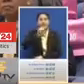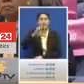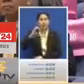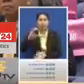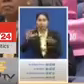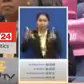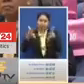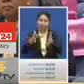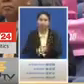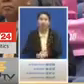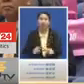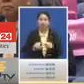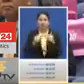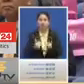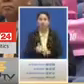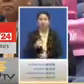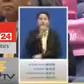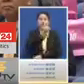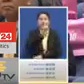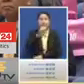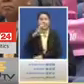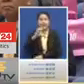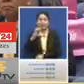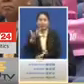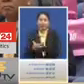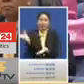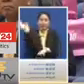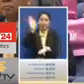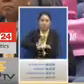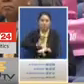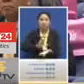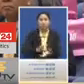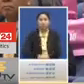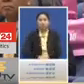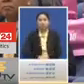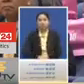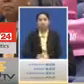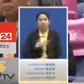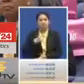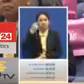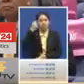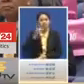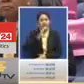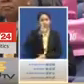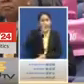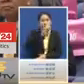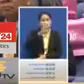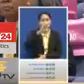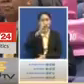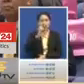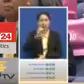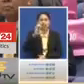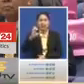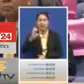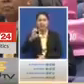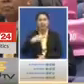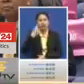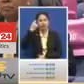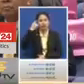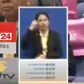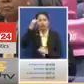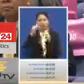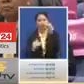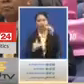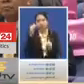ว EEC นี่ลงทุนสูงมากผมกำลังจะบอกว่า EEC นี่คือตัวการที่จะไปทำให้เกิดความเหลื่อมล้ำต่ำสูงออกไปอีก